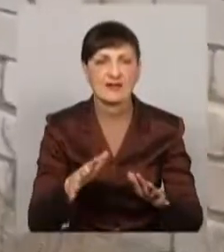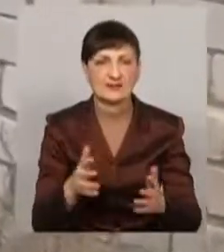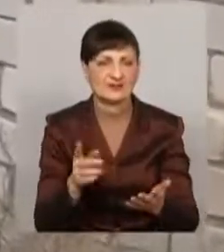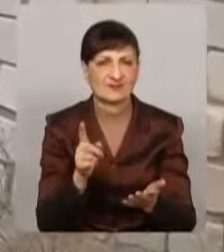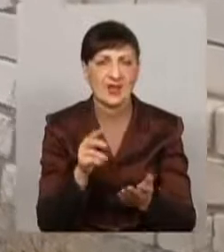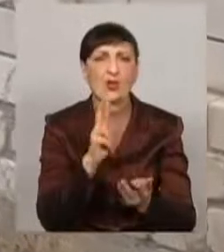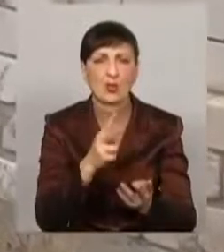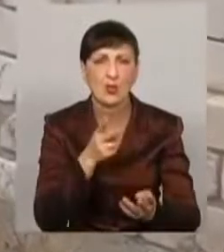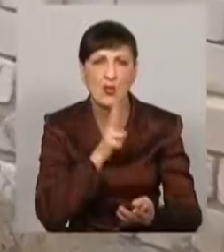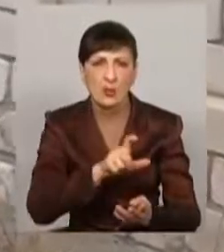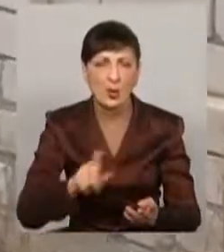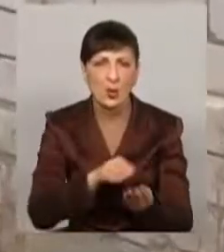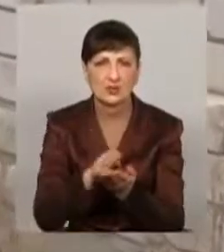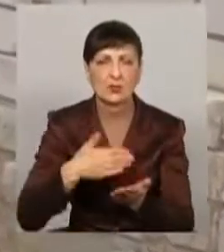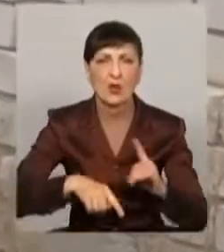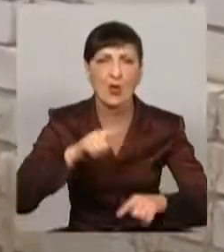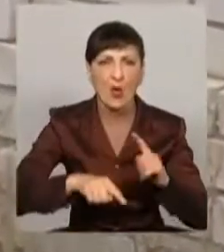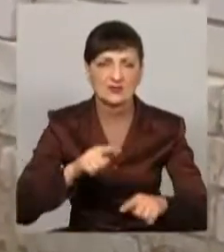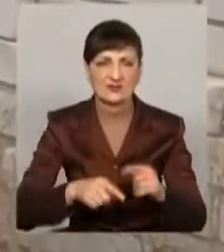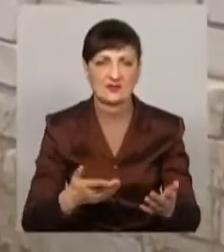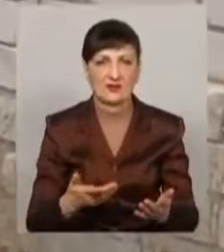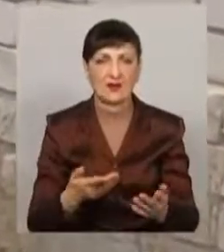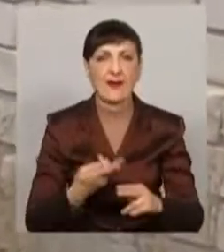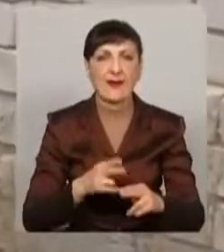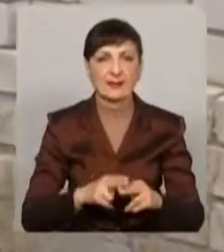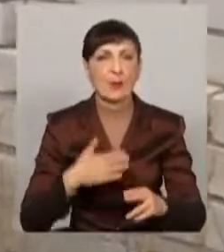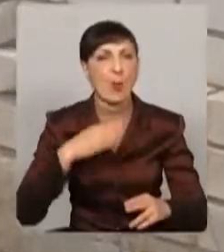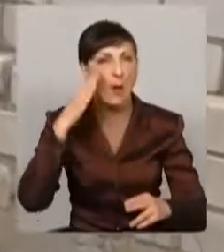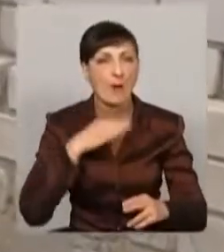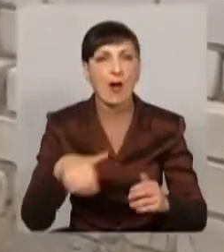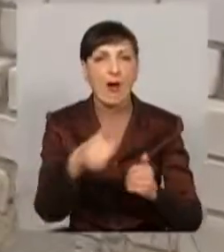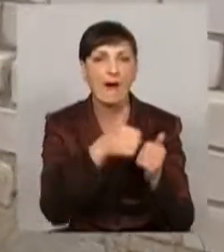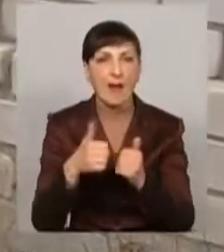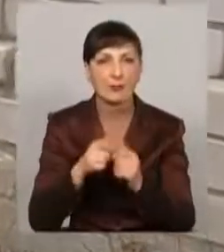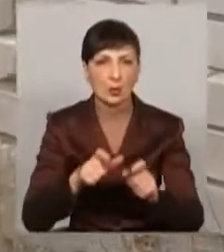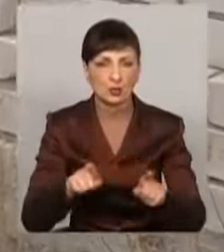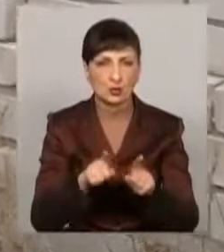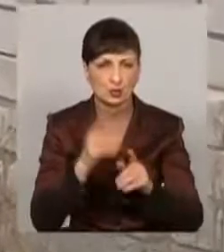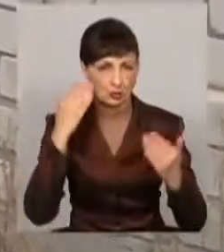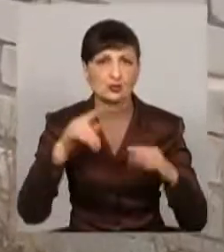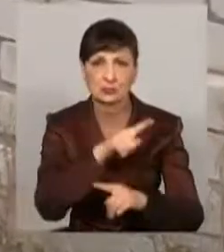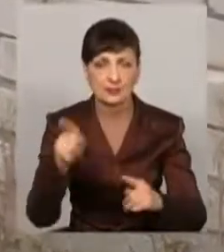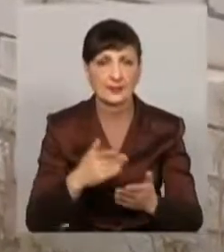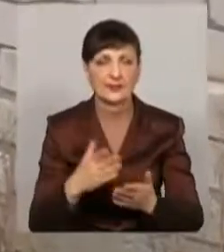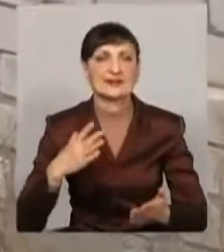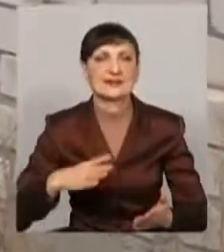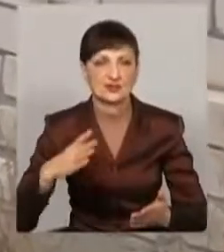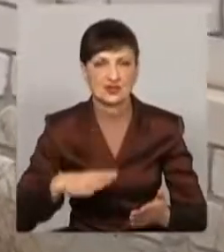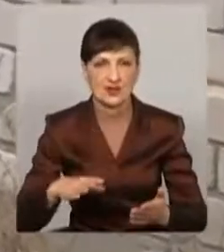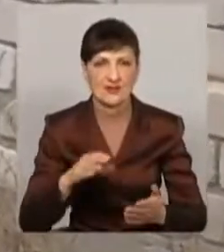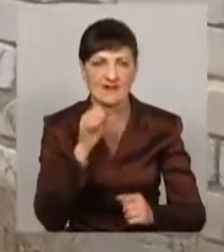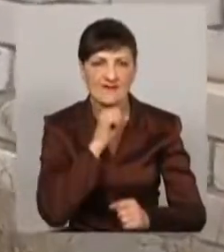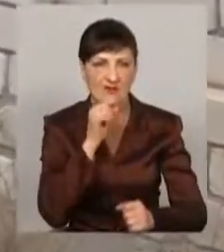покойные наши родственники. Это не только вот там, допустим, мой отец, но и рядом же вот люди лежат. Это, я думаю, что это